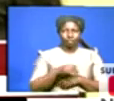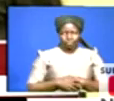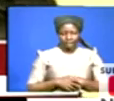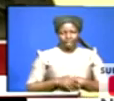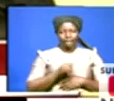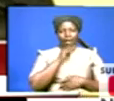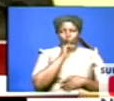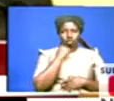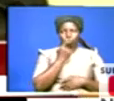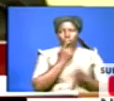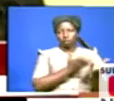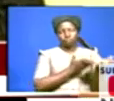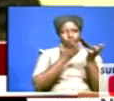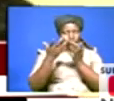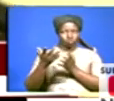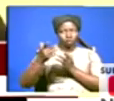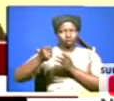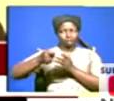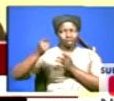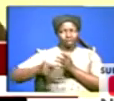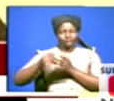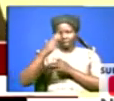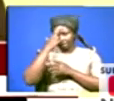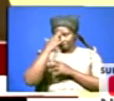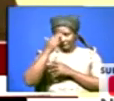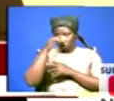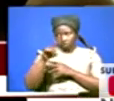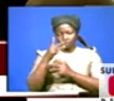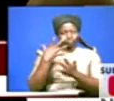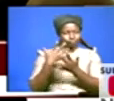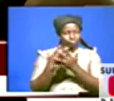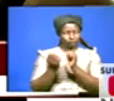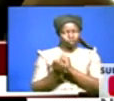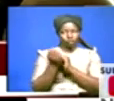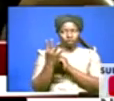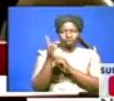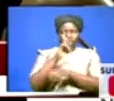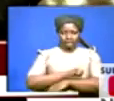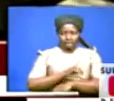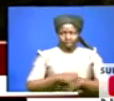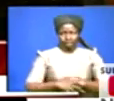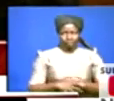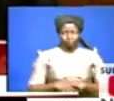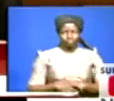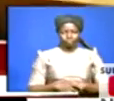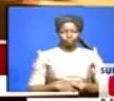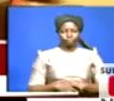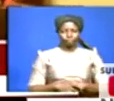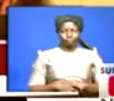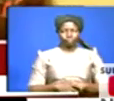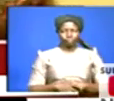hakimu mkazi wa Narok Daniel Ngayo atazuiliwa kwa siku 14. The autopsy on the deceased is yet to